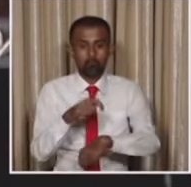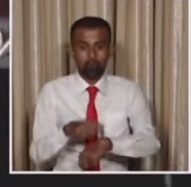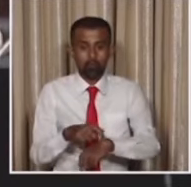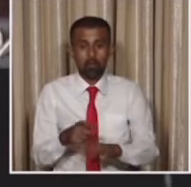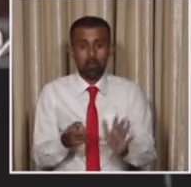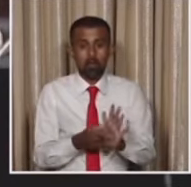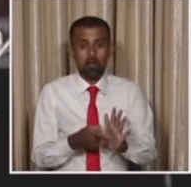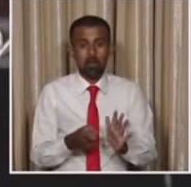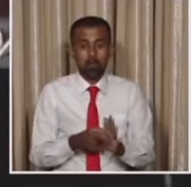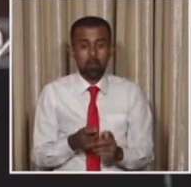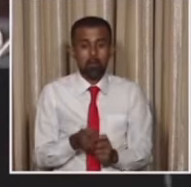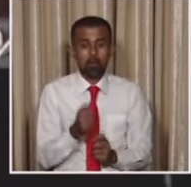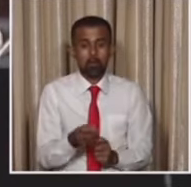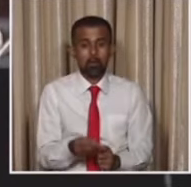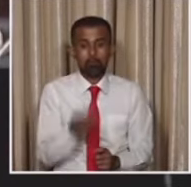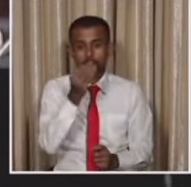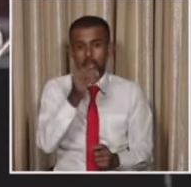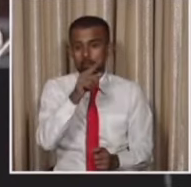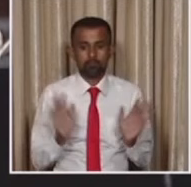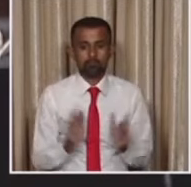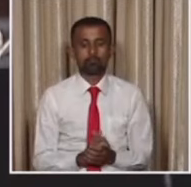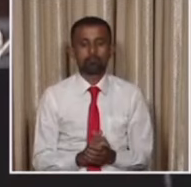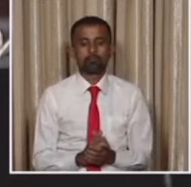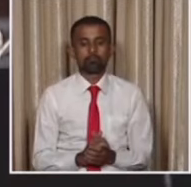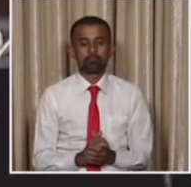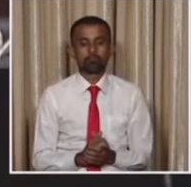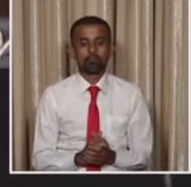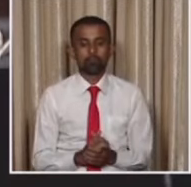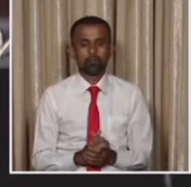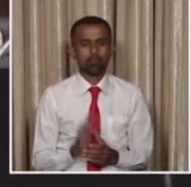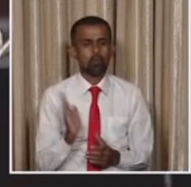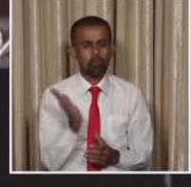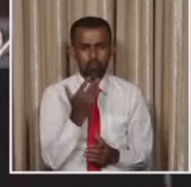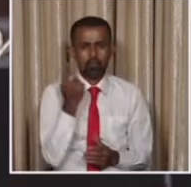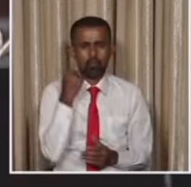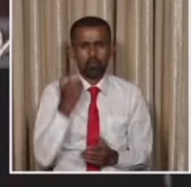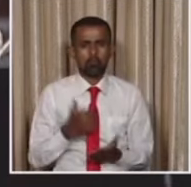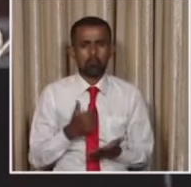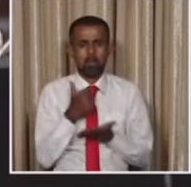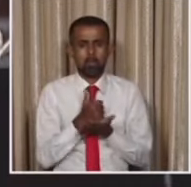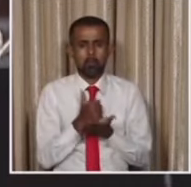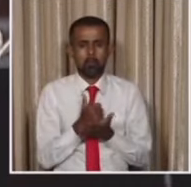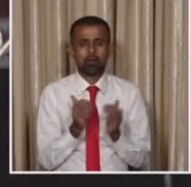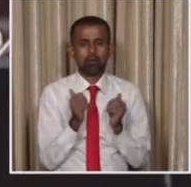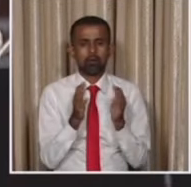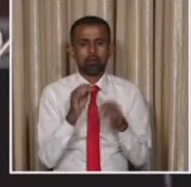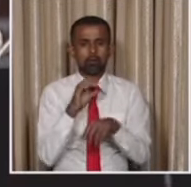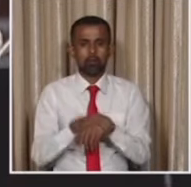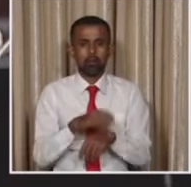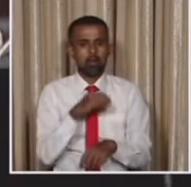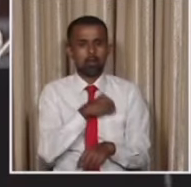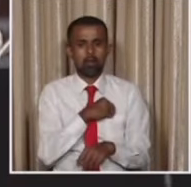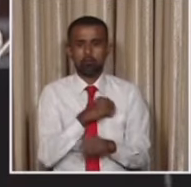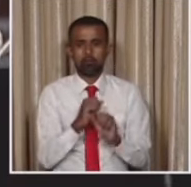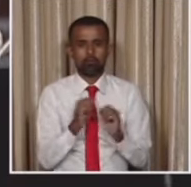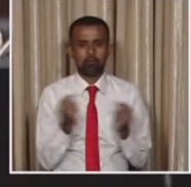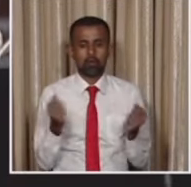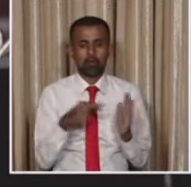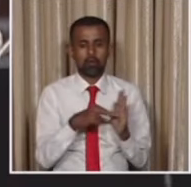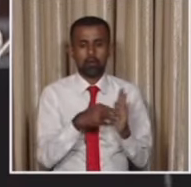ලක්ෂ ගණනින් වැටුප් වැඩි කර ගැනීම වැරදි කියලා විතරයි. මොකද අපි හැමෝම දන්නවා මහබැංකුවේ සාර්ථකත්වය මනින්නේ ලාභයෙන් නෙවෙයි,